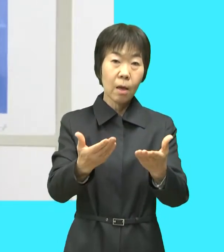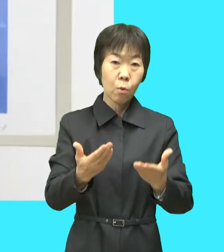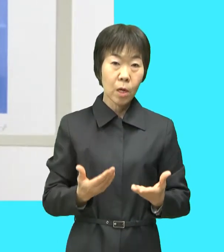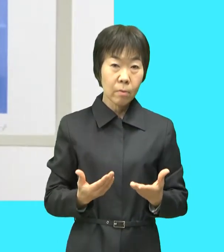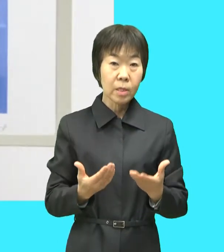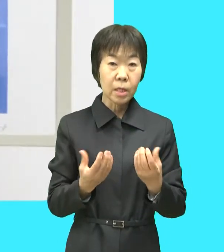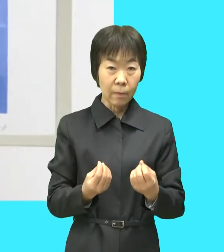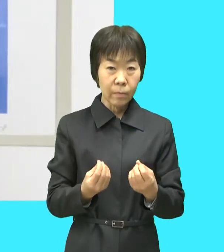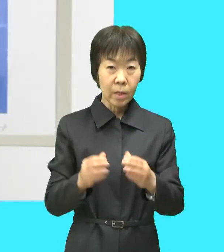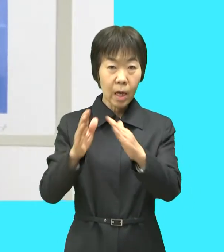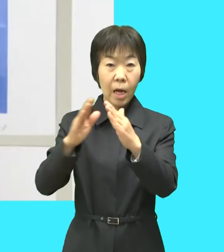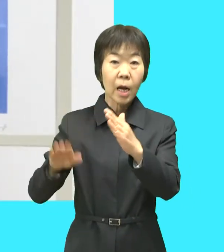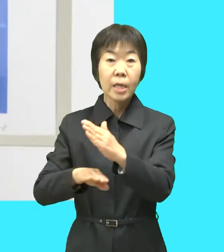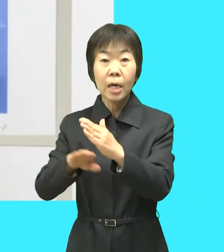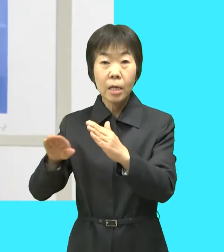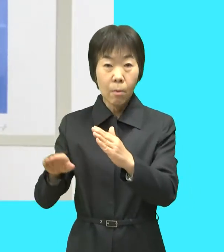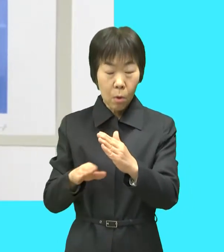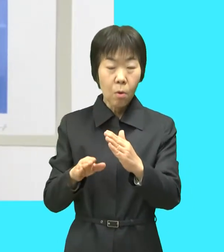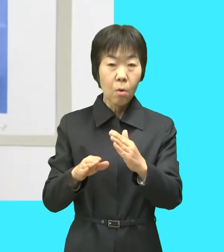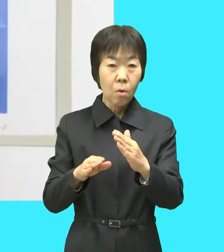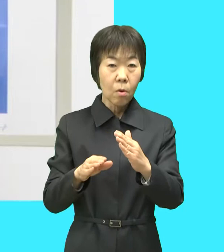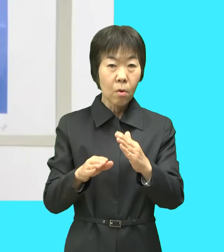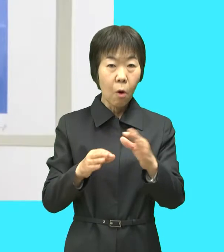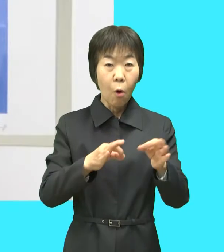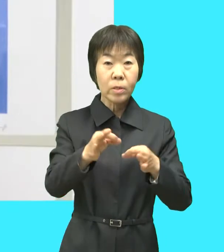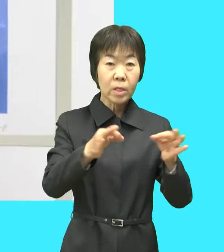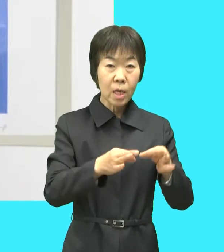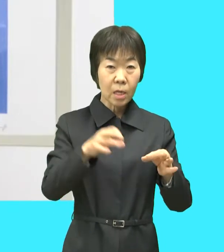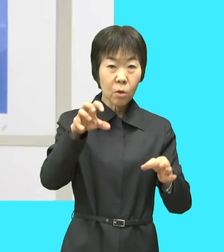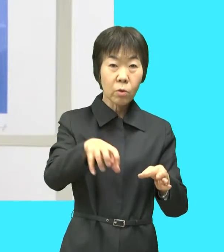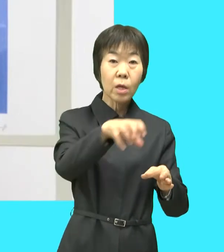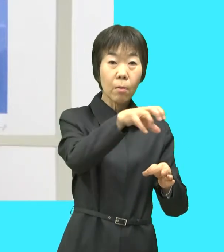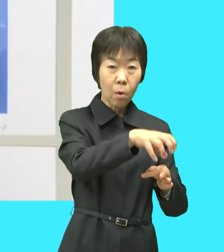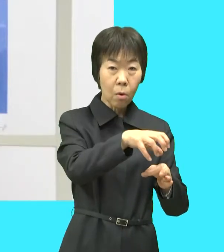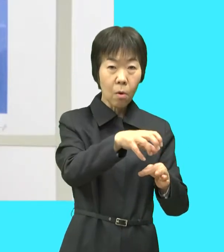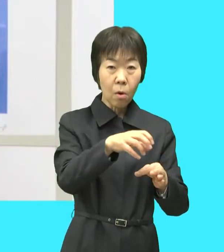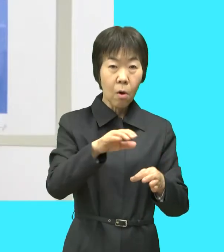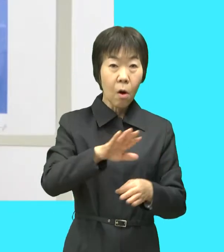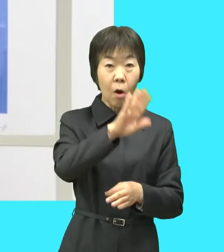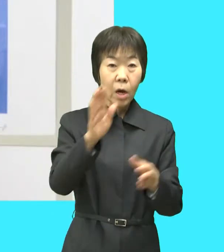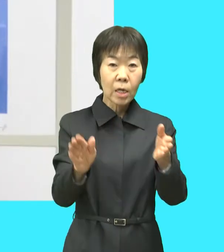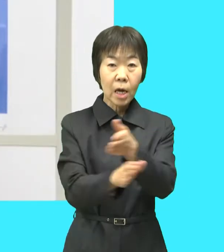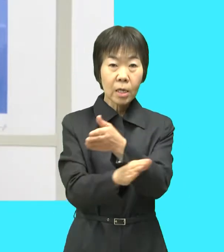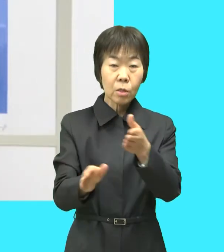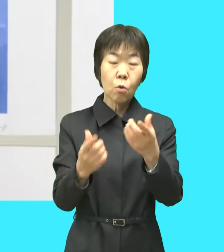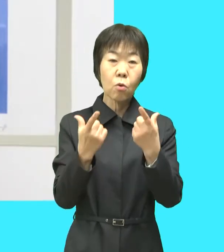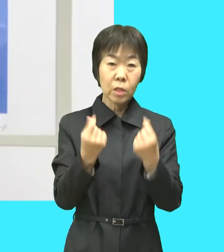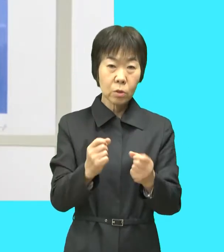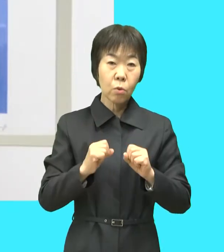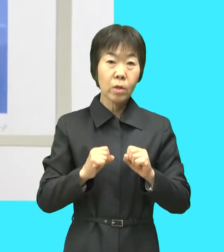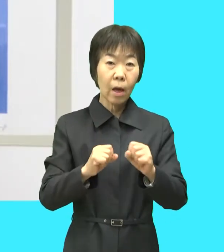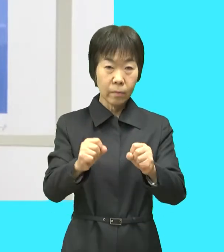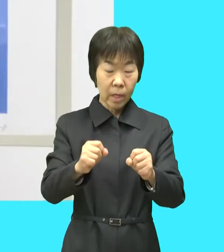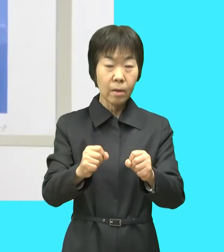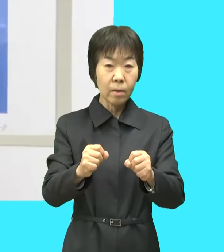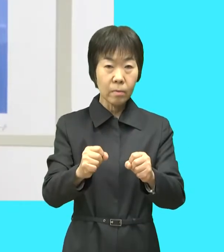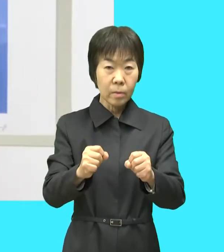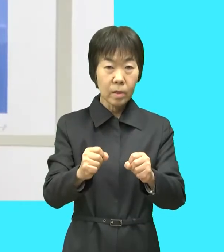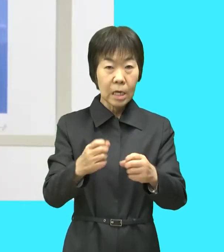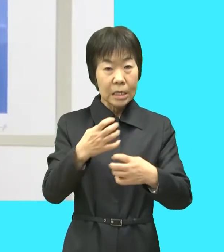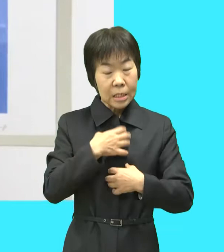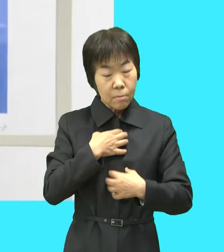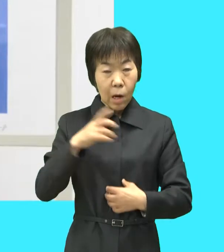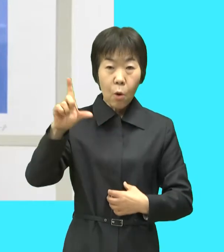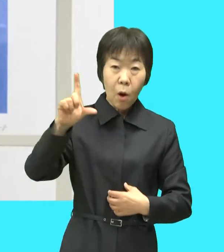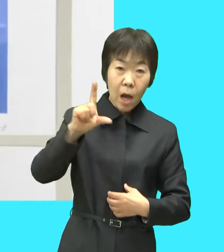。ご家庭でもあるいは店舗においても換気をしっかり行うことによってよりリスクを減ら